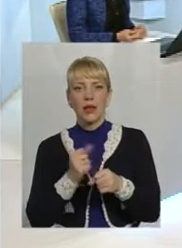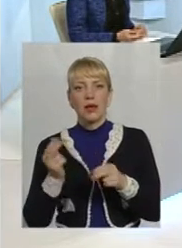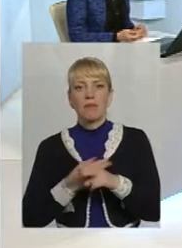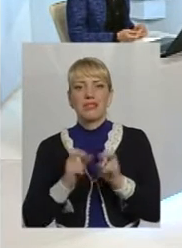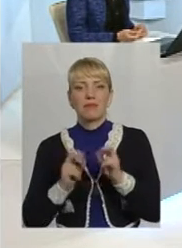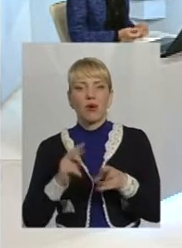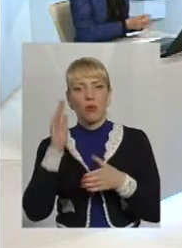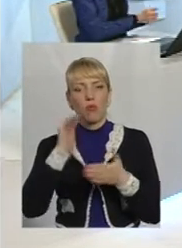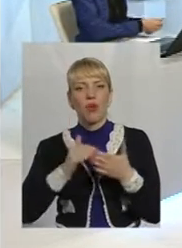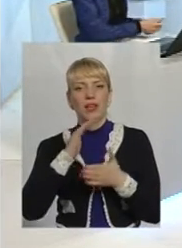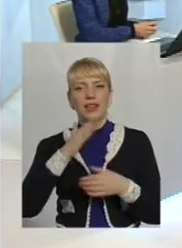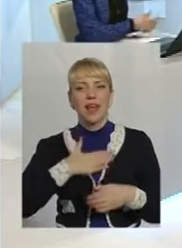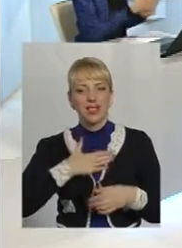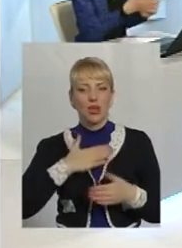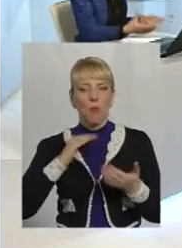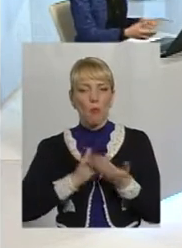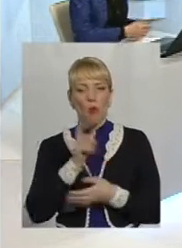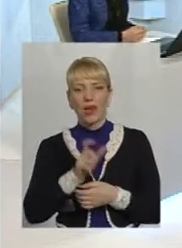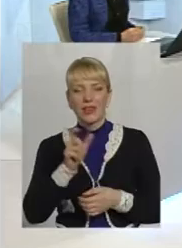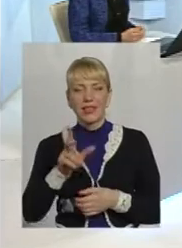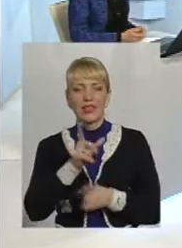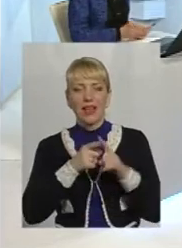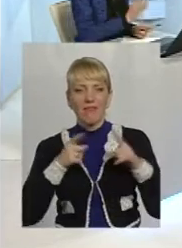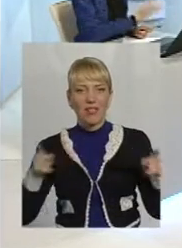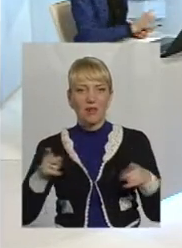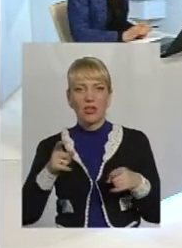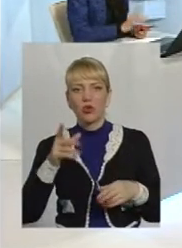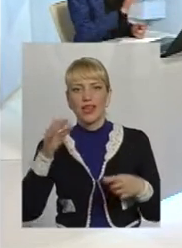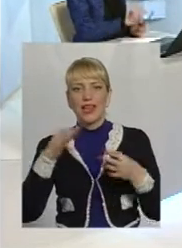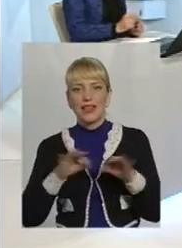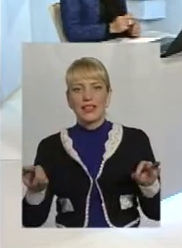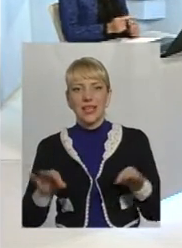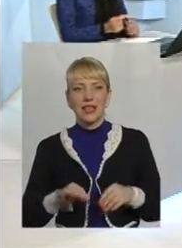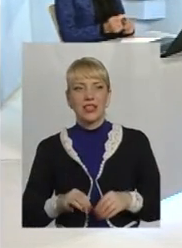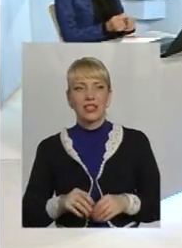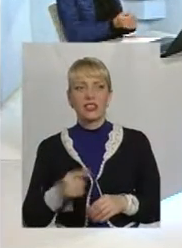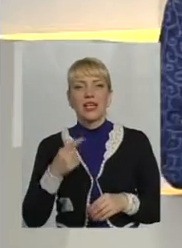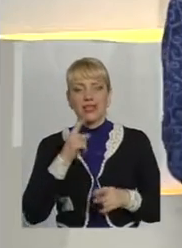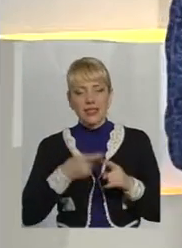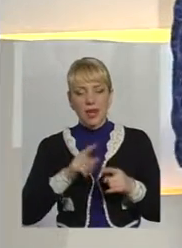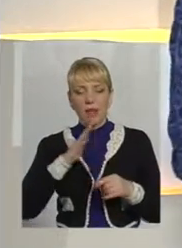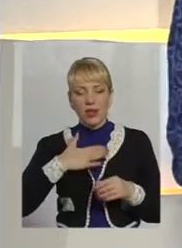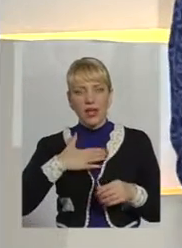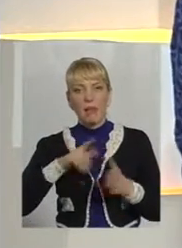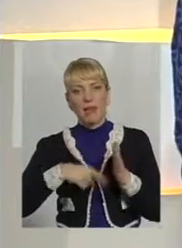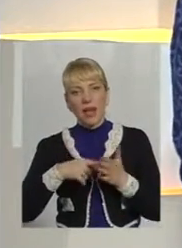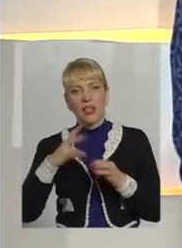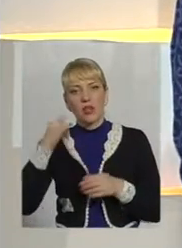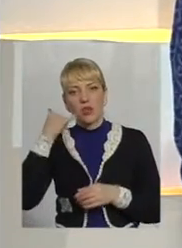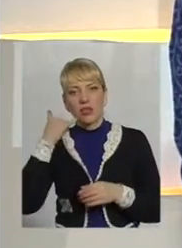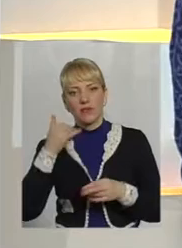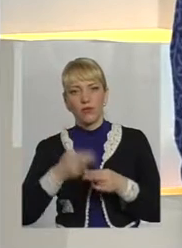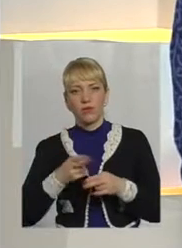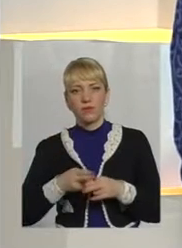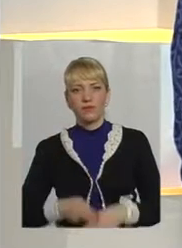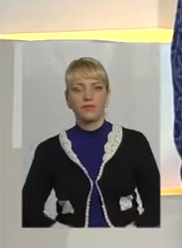безпекової політики нашої політики за весь період незалежності? Це моє питання, але насамперед телефонний дзвінок, почуємо, що цікаві глядачі.